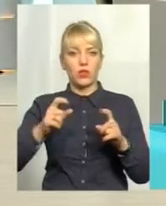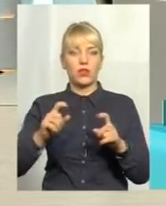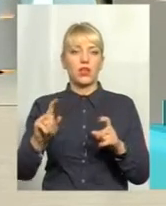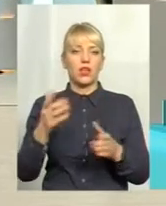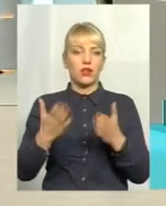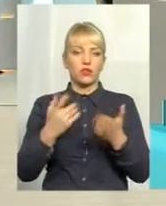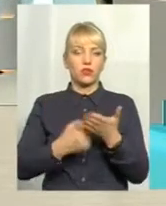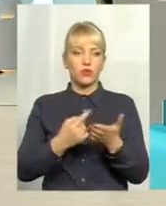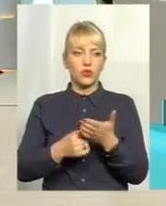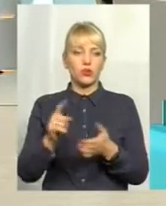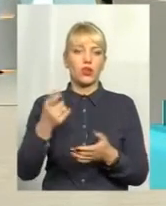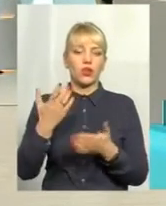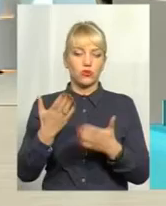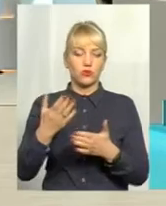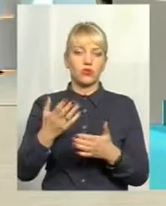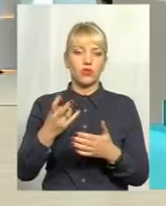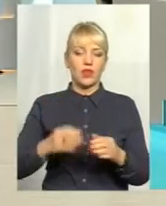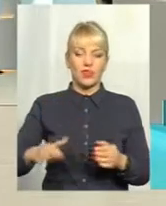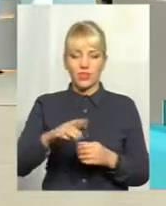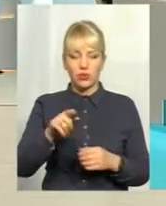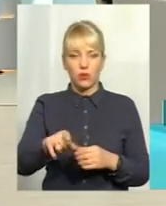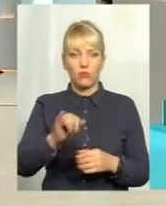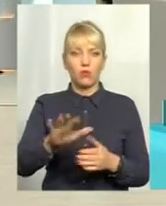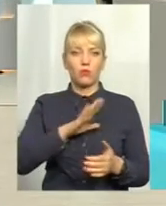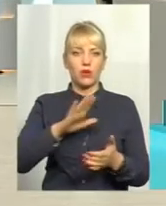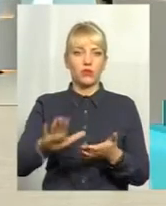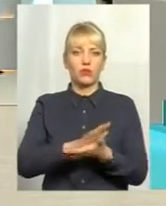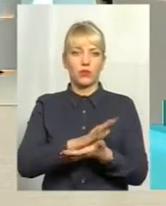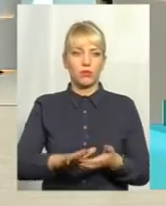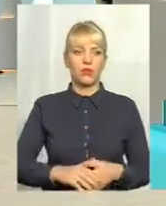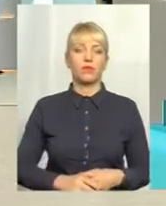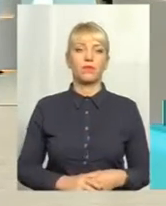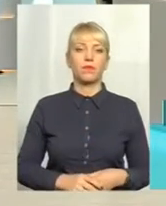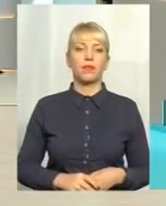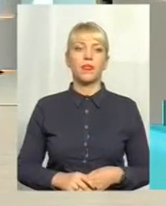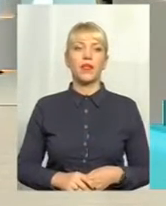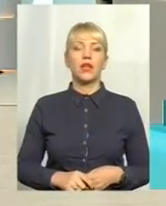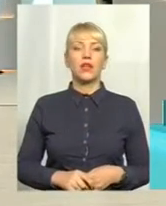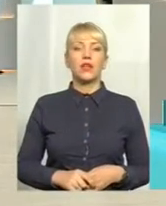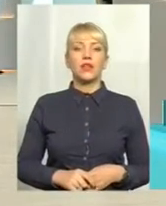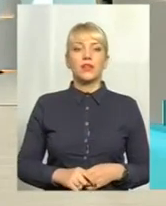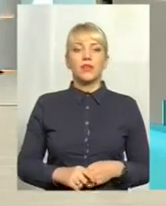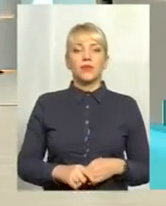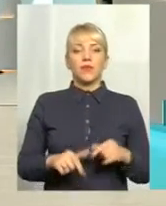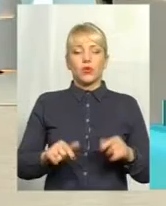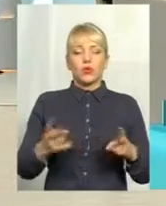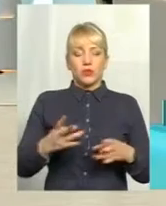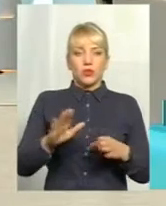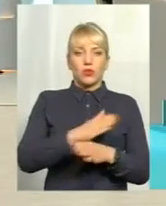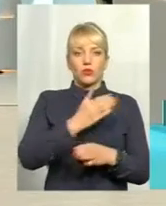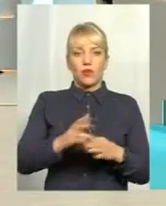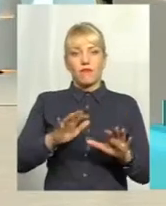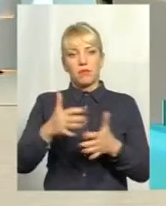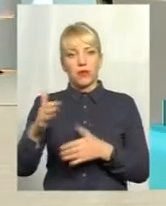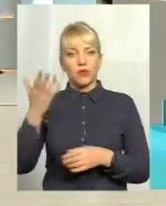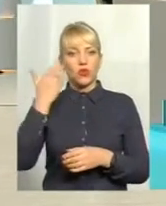доведуть, ну, потрібно ж довести, що саме там погано прибрано було. Давай тут необхідно якби розмежувати випадки, коли